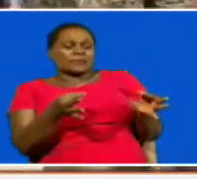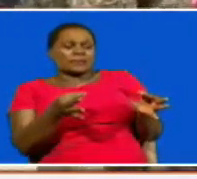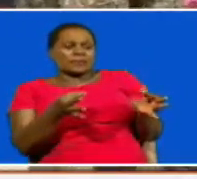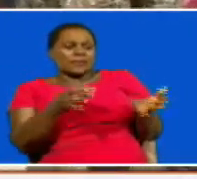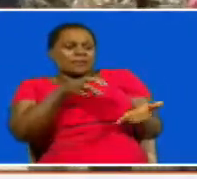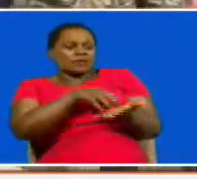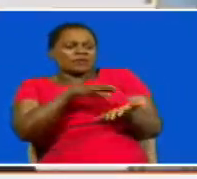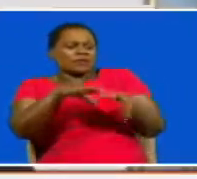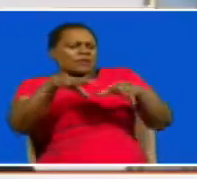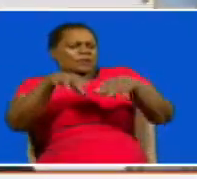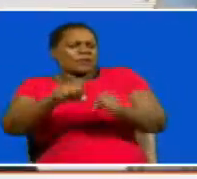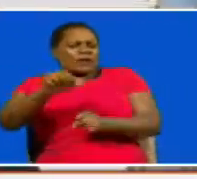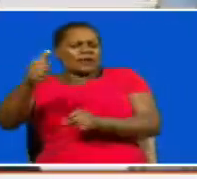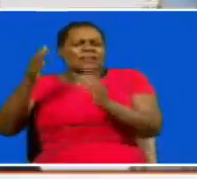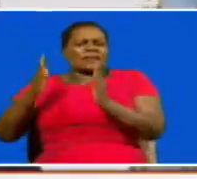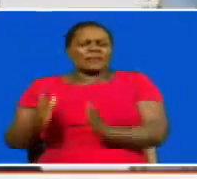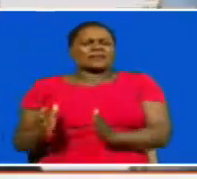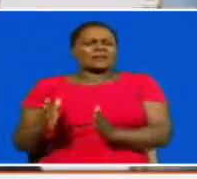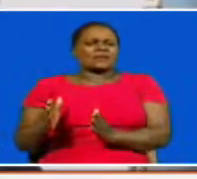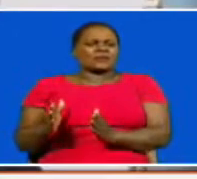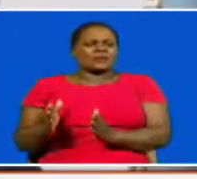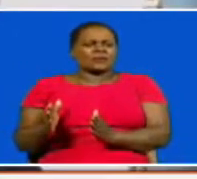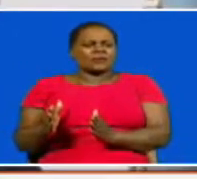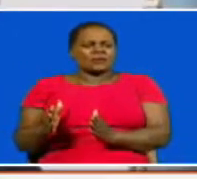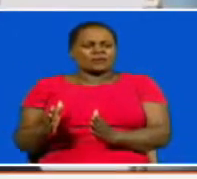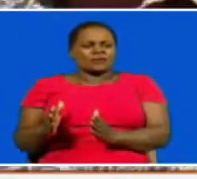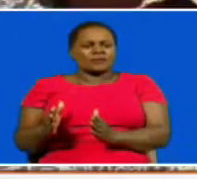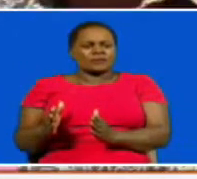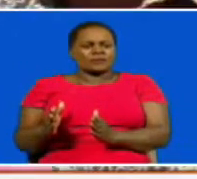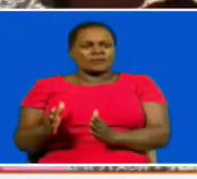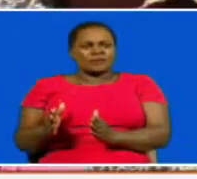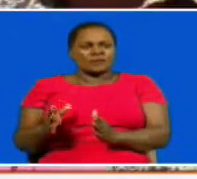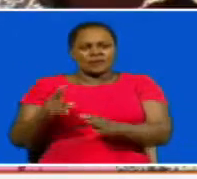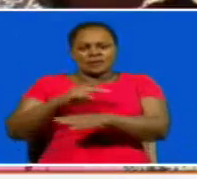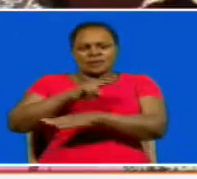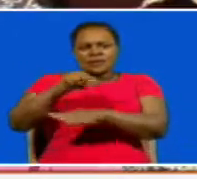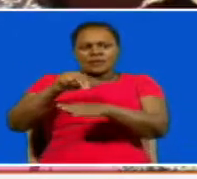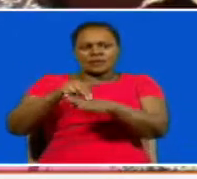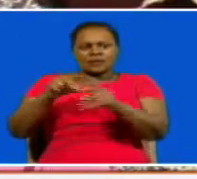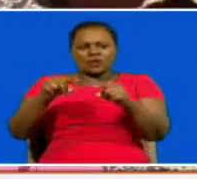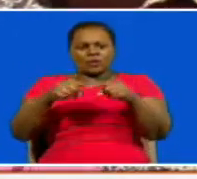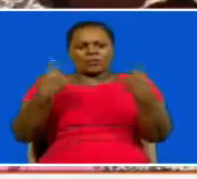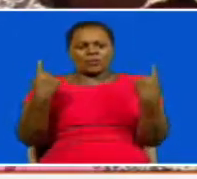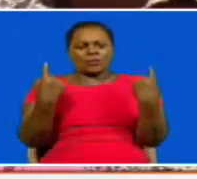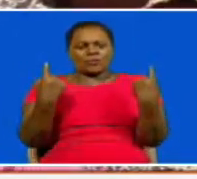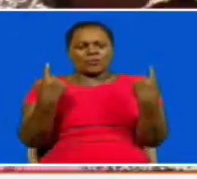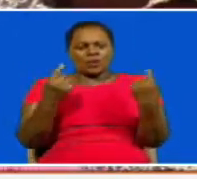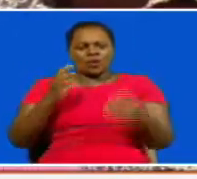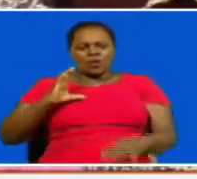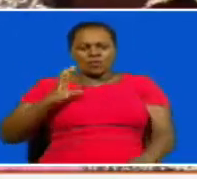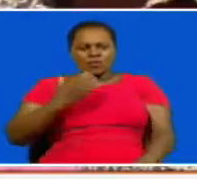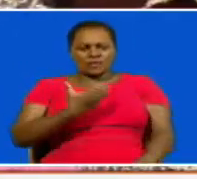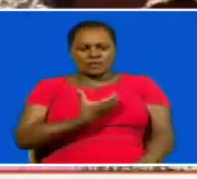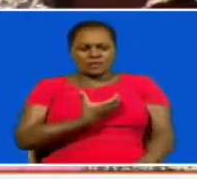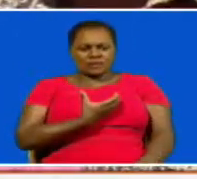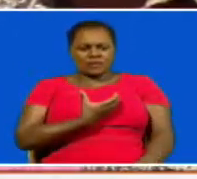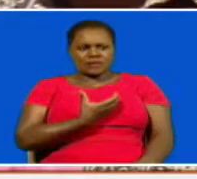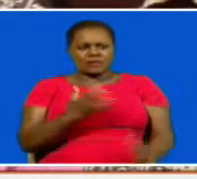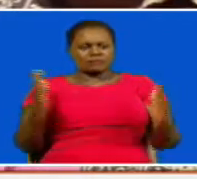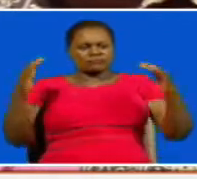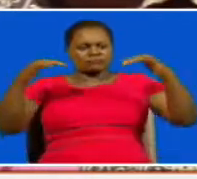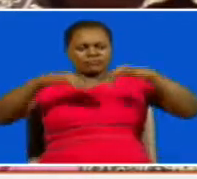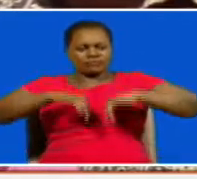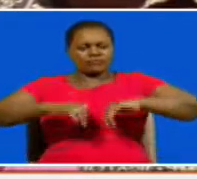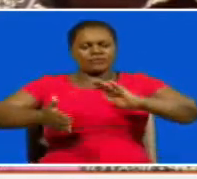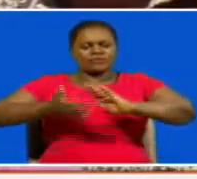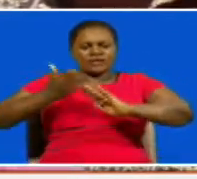ambaye nafasi yake ilichukuliwa na mbunge wa Kitui Kusini Rachel Nyamae. That the National Dispute Resolution Committee be convened